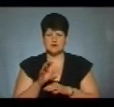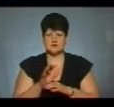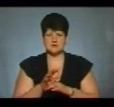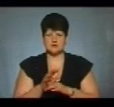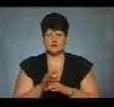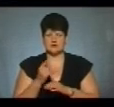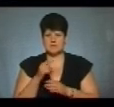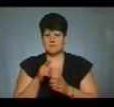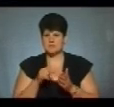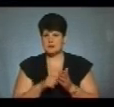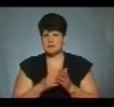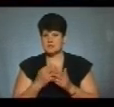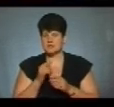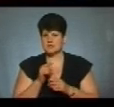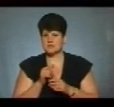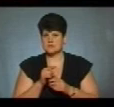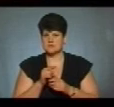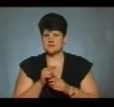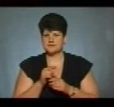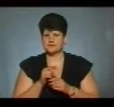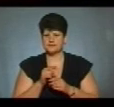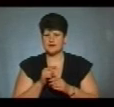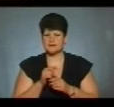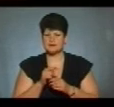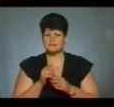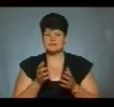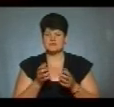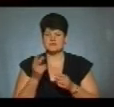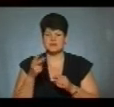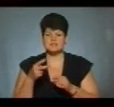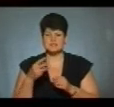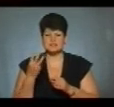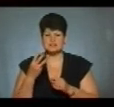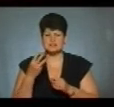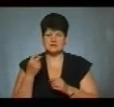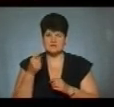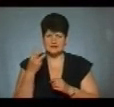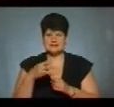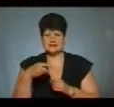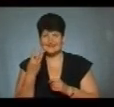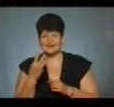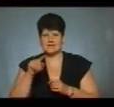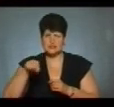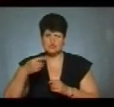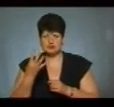На питання, скільки там кошти вважається? 8,3 мільйони 23,4.